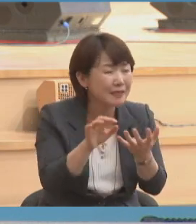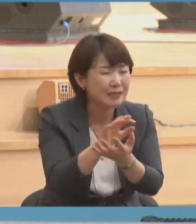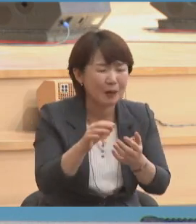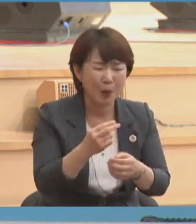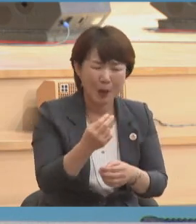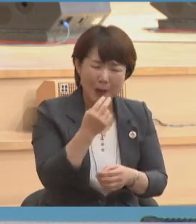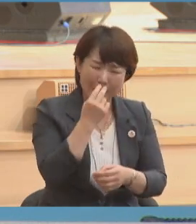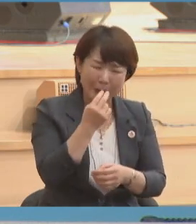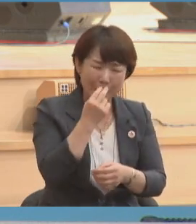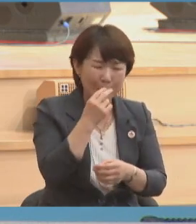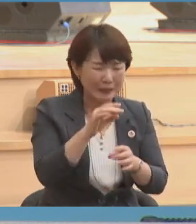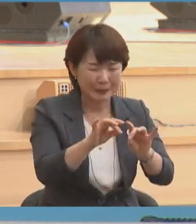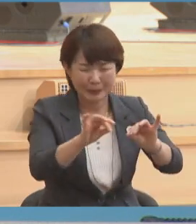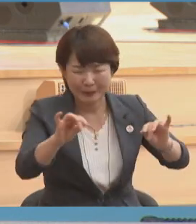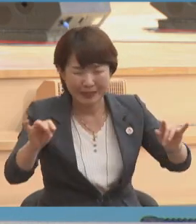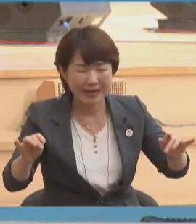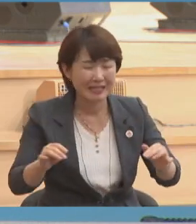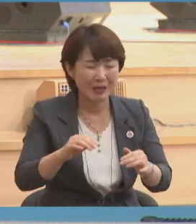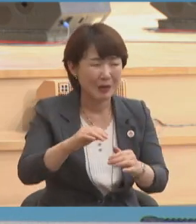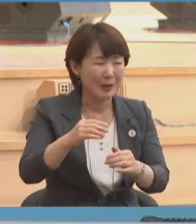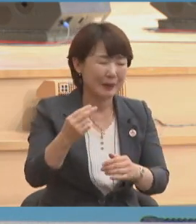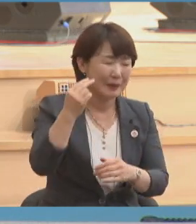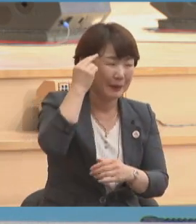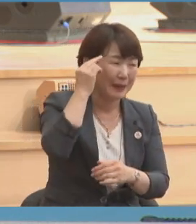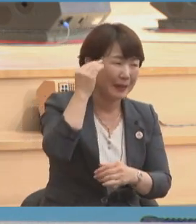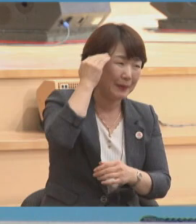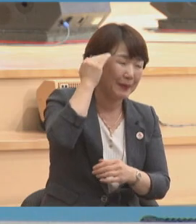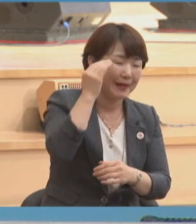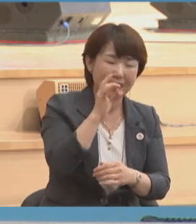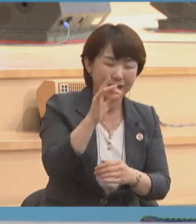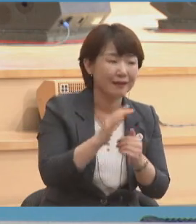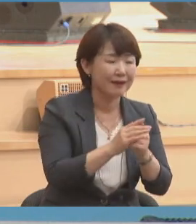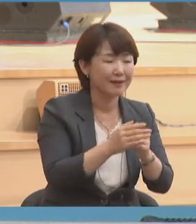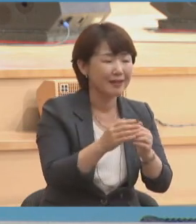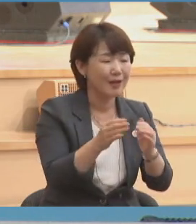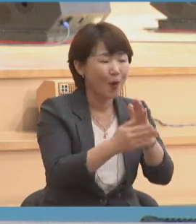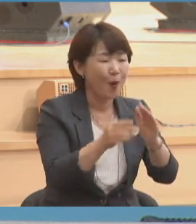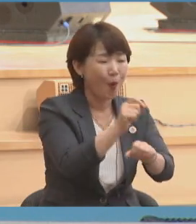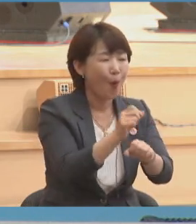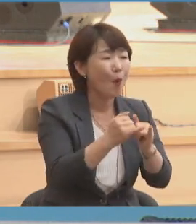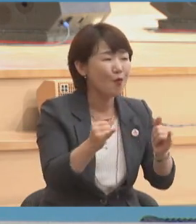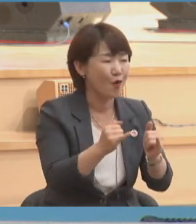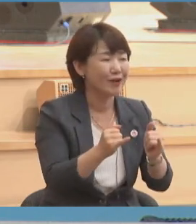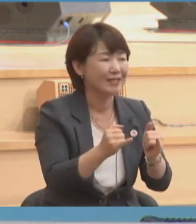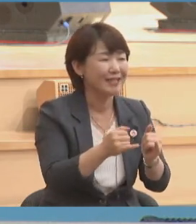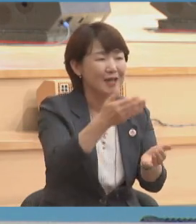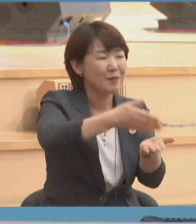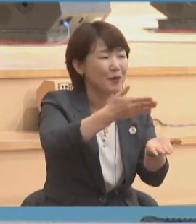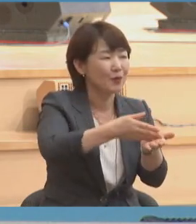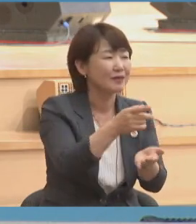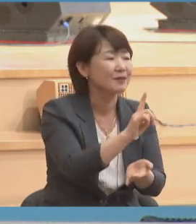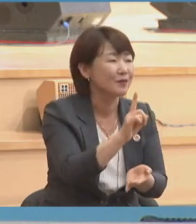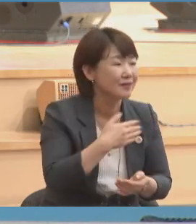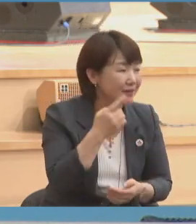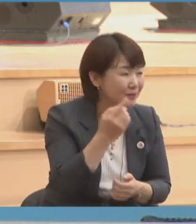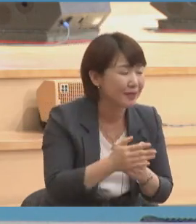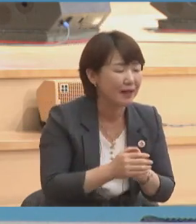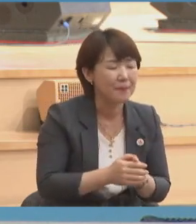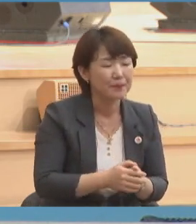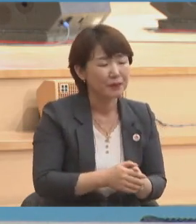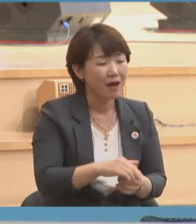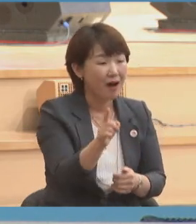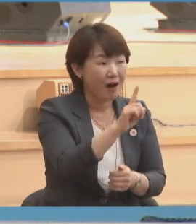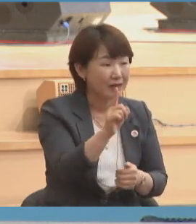공해를 유발할 수 있다는 거예요. 그랬더니 시청 공무원의 변론이 뭐였냐면